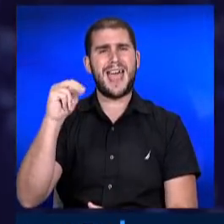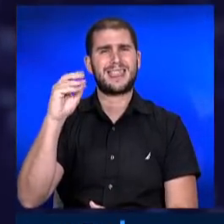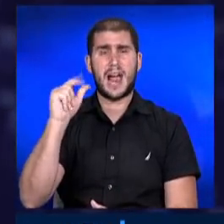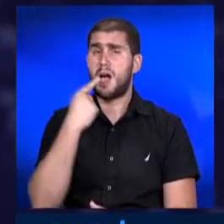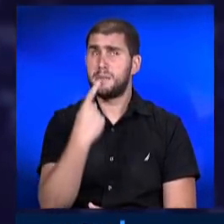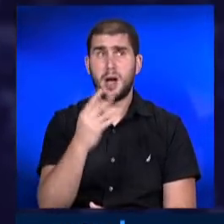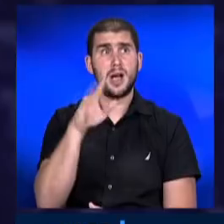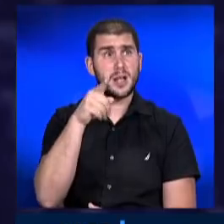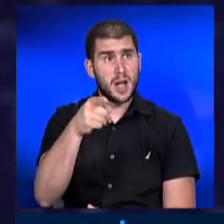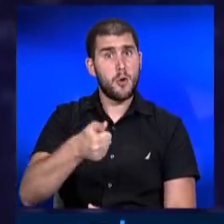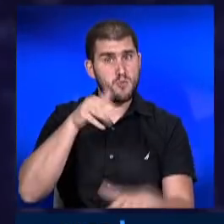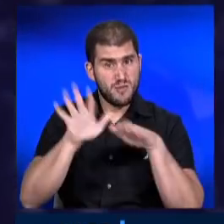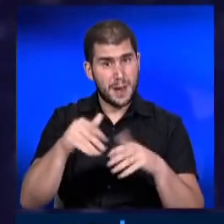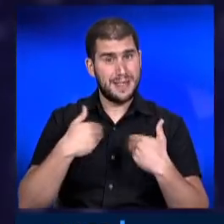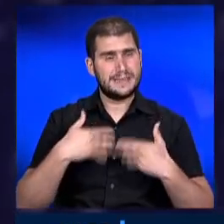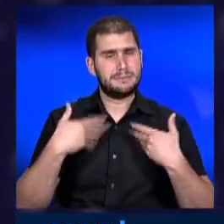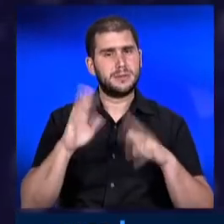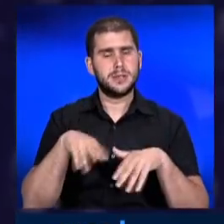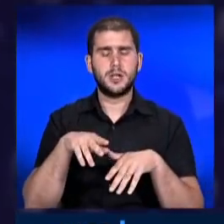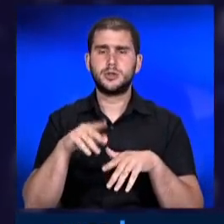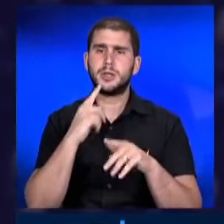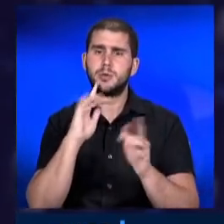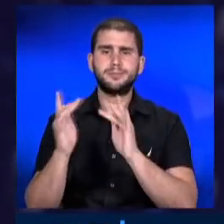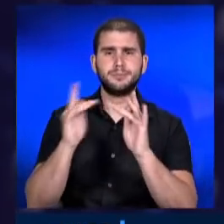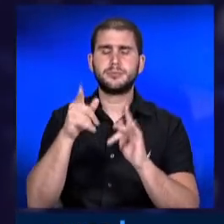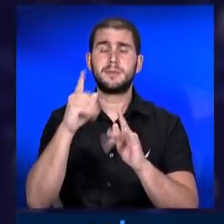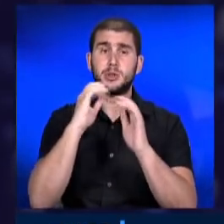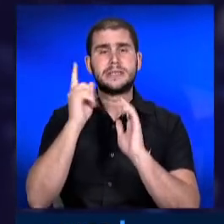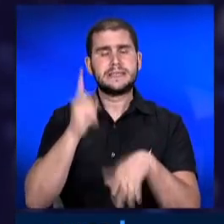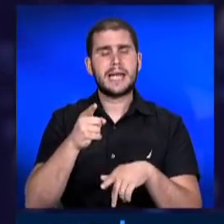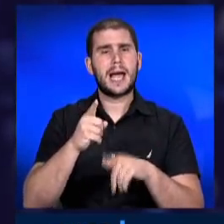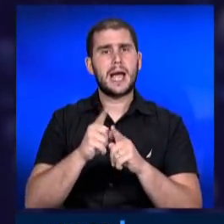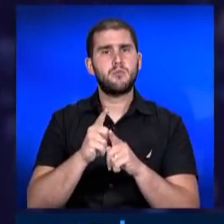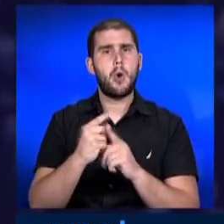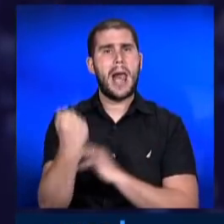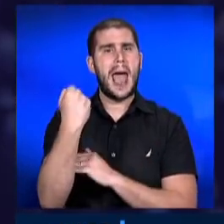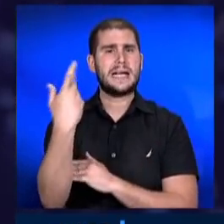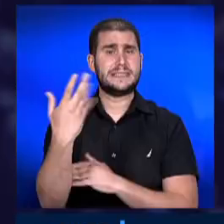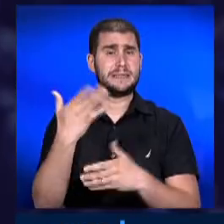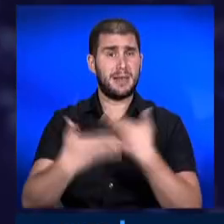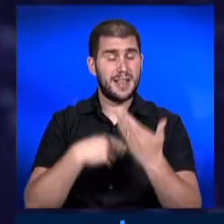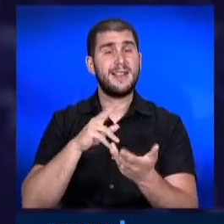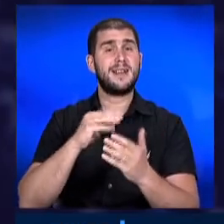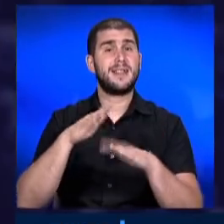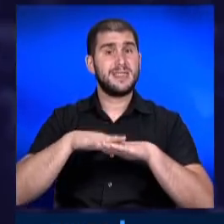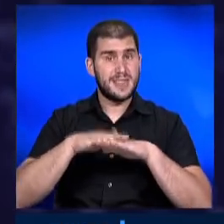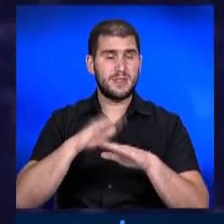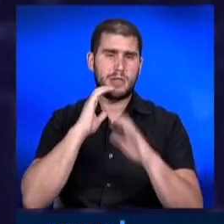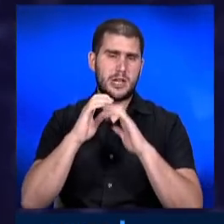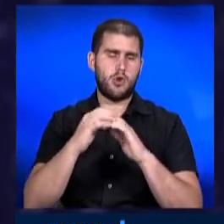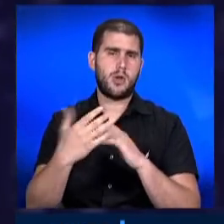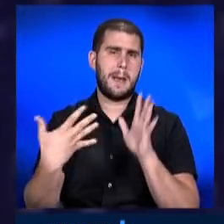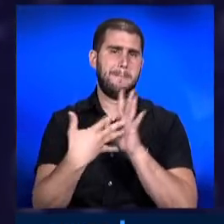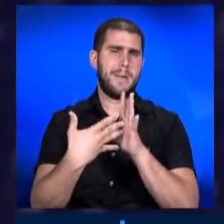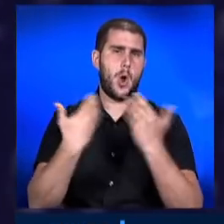אתה ראש הממשלה וגם אני שמחים שיש קולות שונים בתקשורת וצריך להעצים את התהליך הזה, אבל תפקידה של התקשורת לבקר אותנו. נתניהו